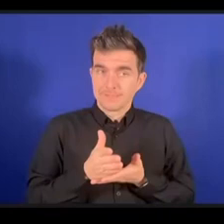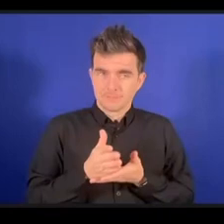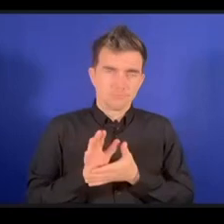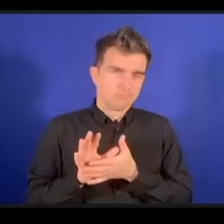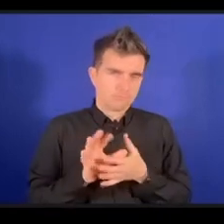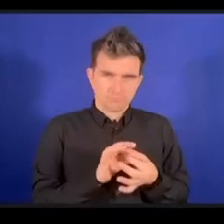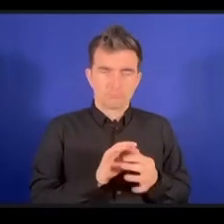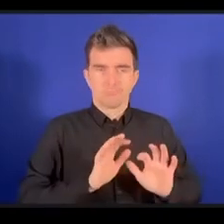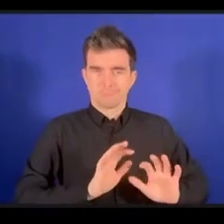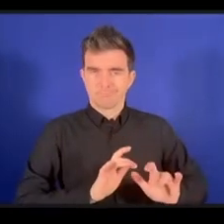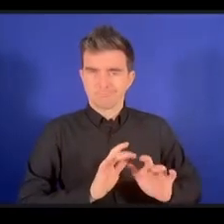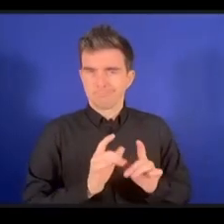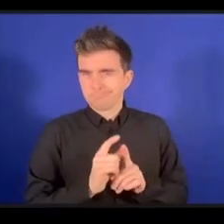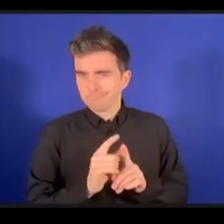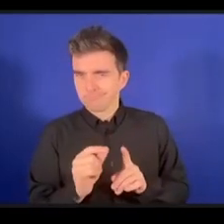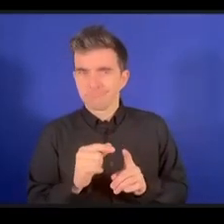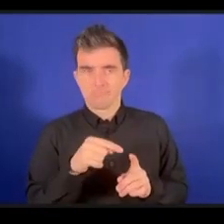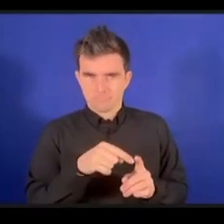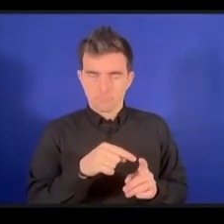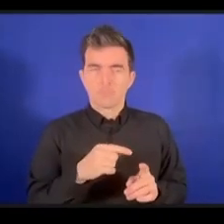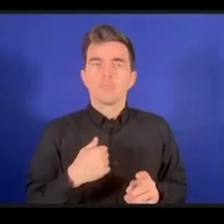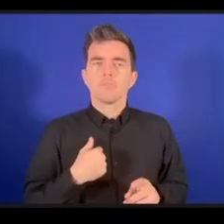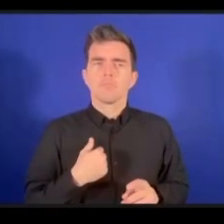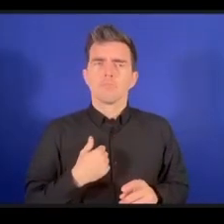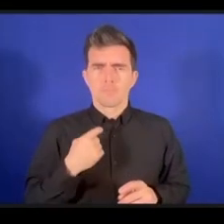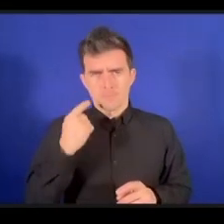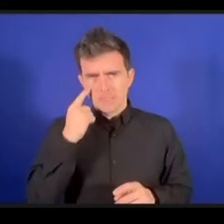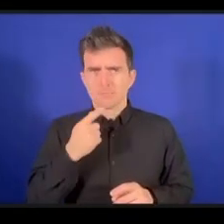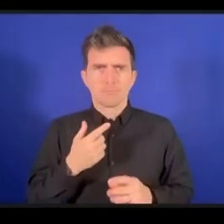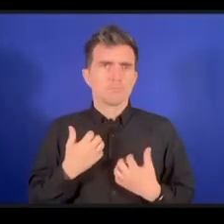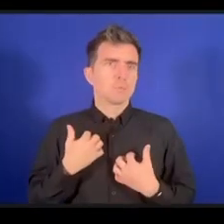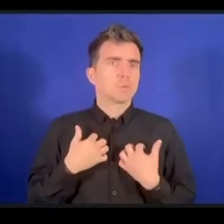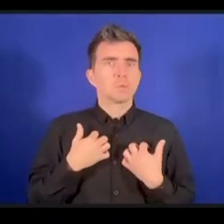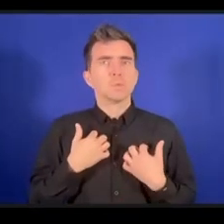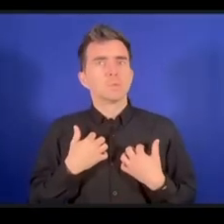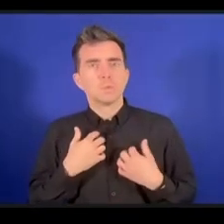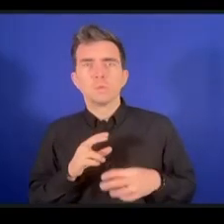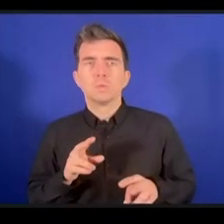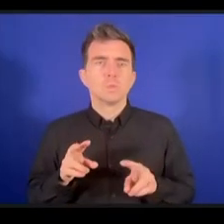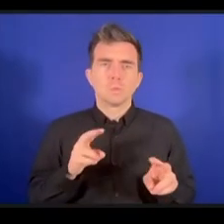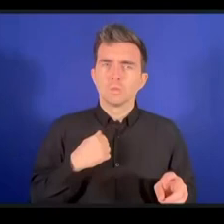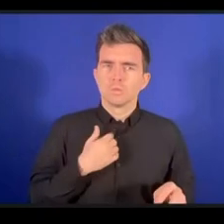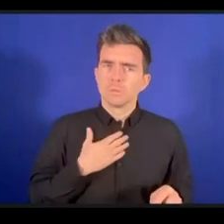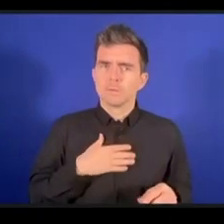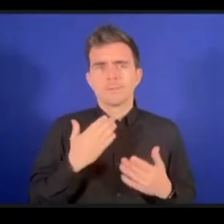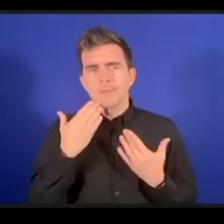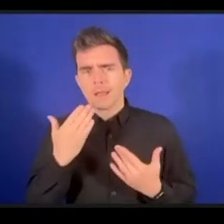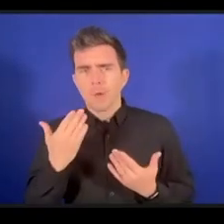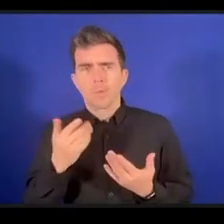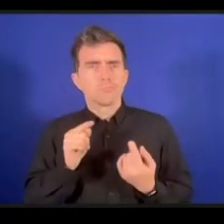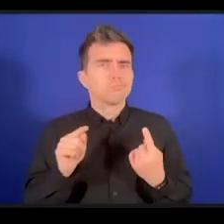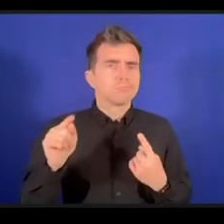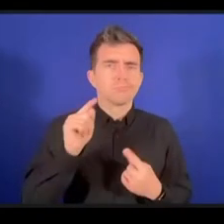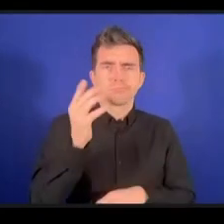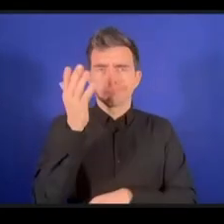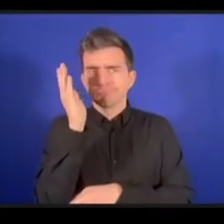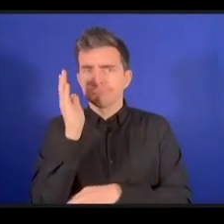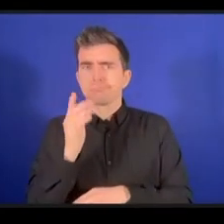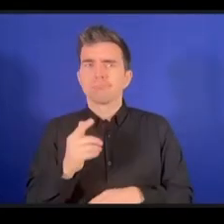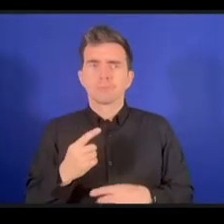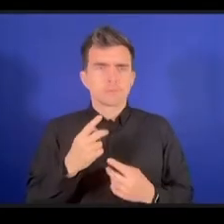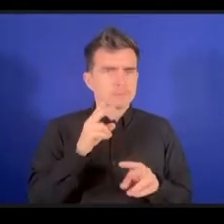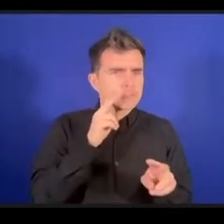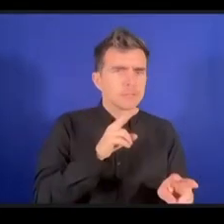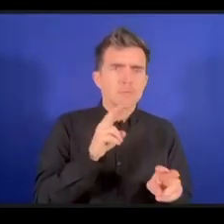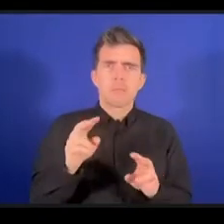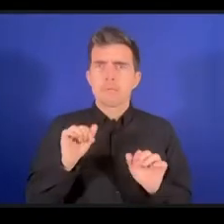的建议的基础之上，也感谢其他的 DC 的发言，动态联盟的发言，让我们看到了我们作为这个动态联盟的联合体呢，